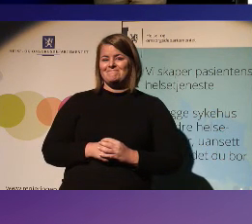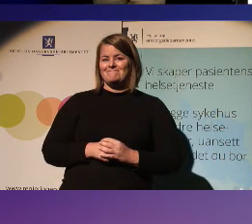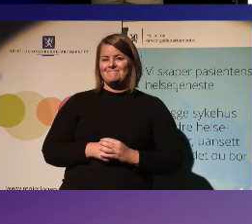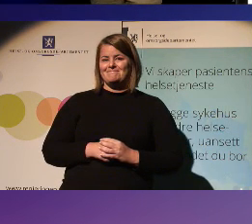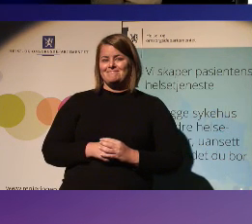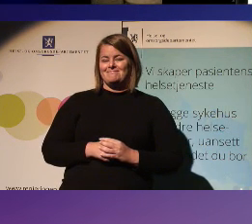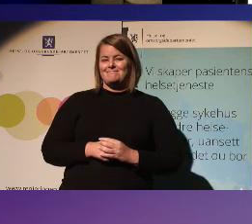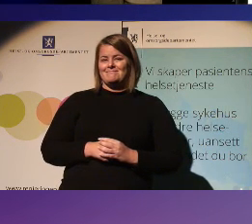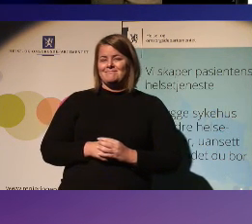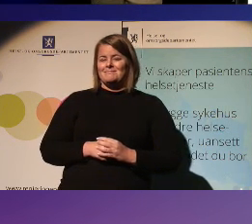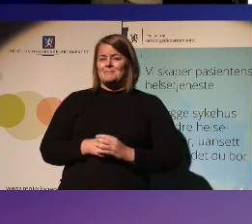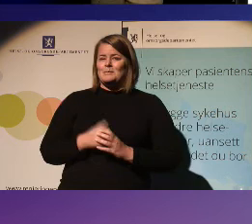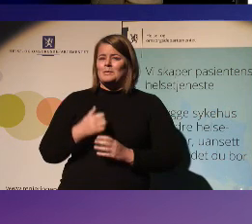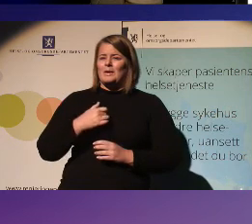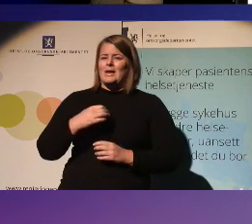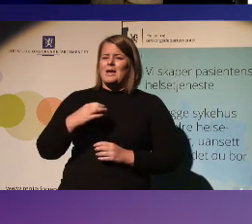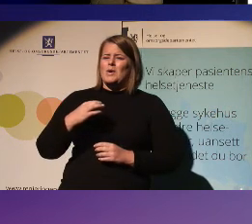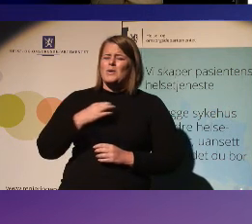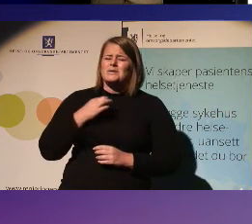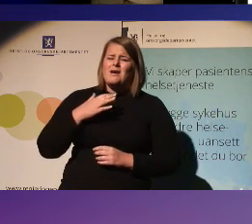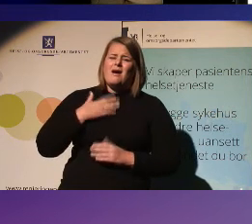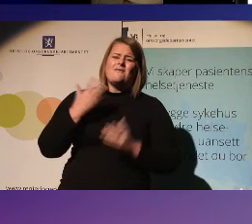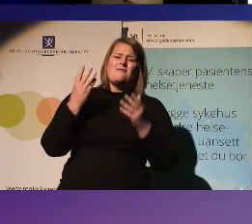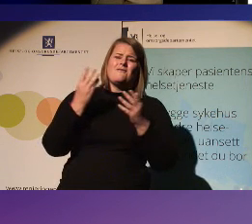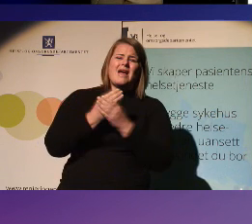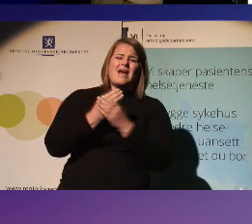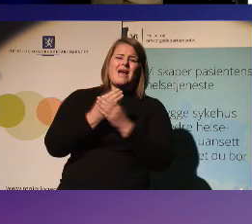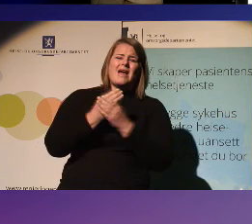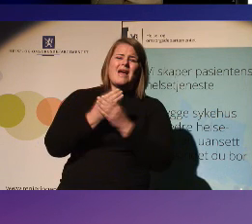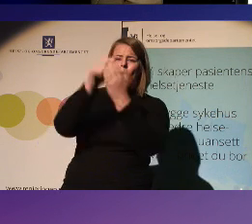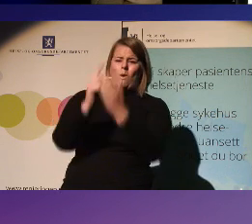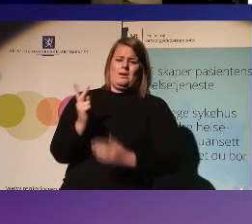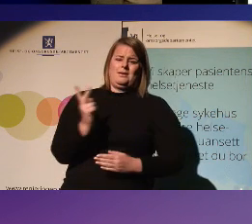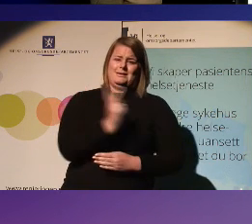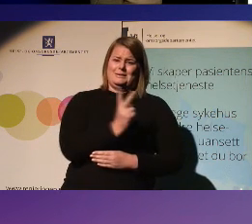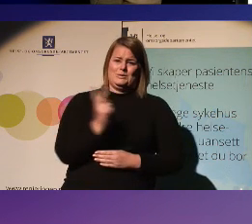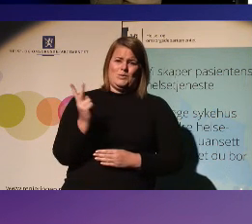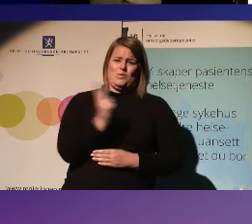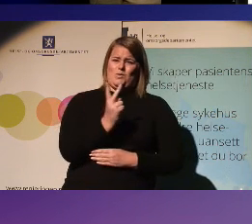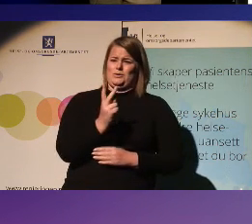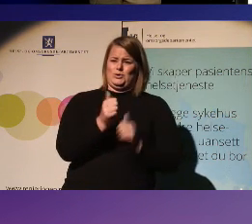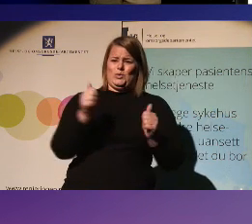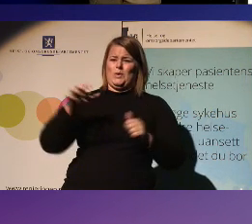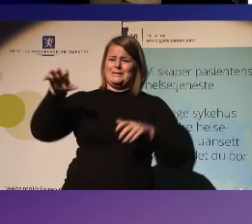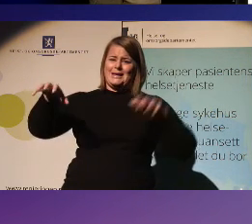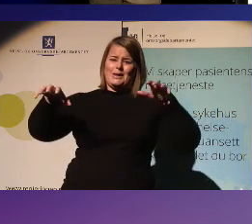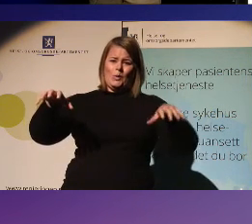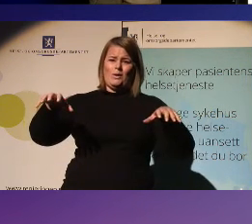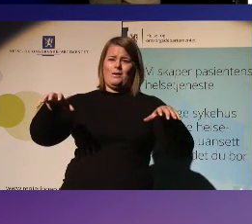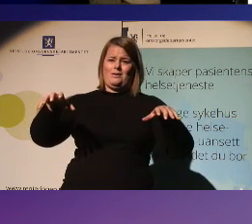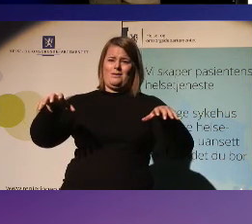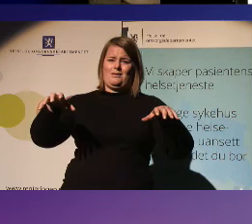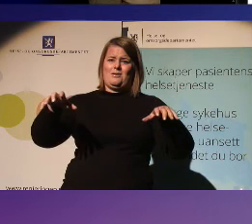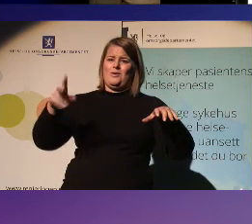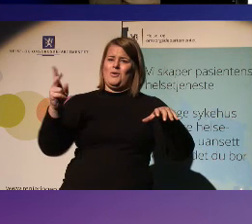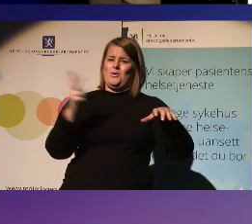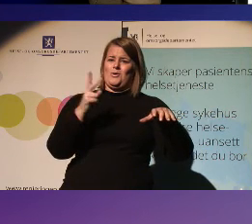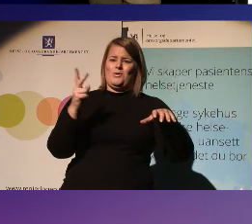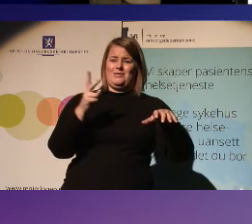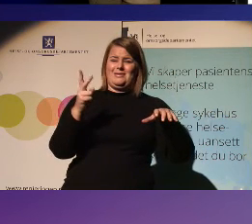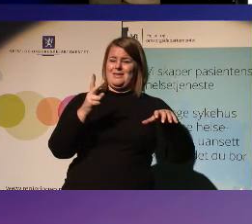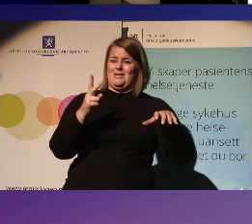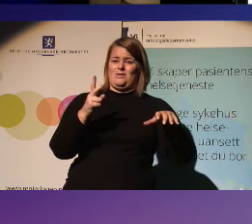få felles målbilde mellom de to store sektorene som sammen skal være